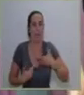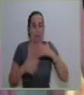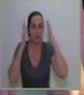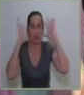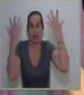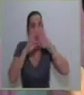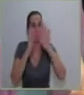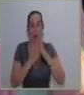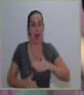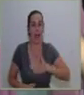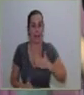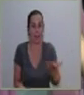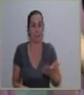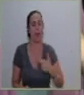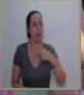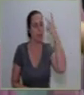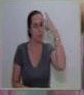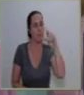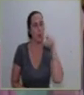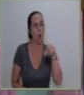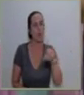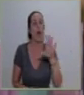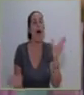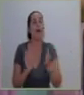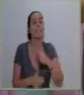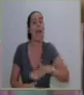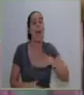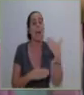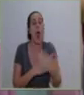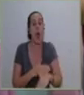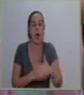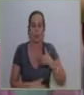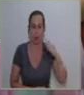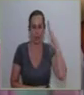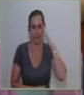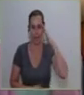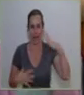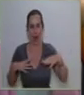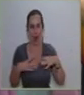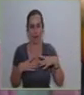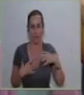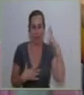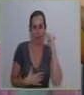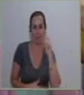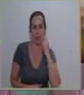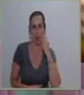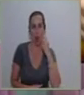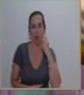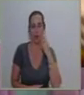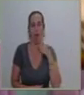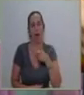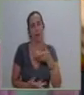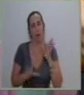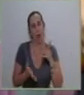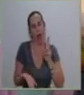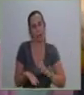משתגע מכל החגים האלה, נאוריי. אני מבין אותך, אירמי, אבל זהו, זה החג האחרון, ואנחנו נתגעגע לחופש הזה, והכיף והצחוקים. או, נאוריי, אתה כל